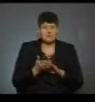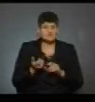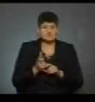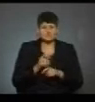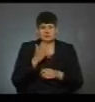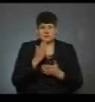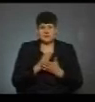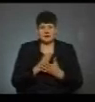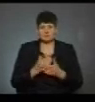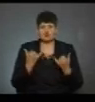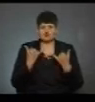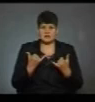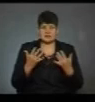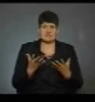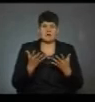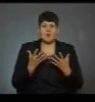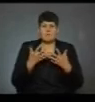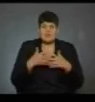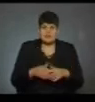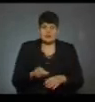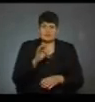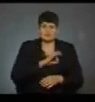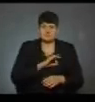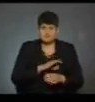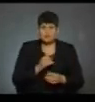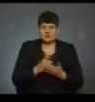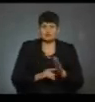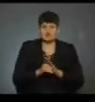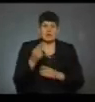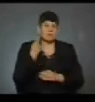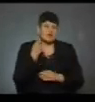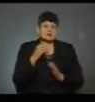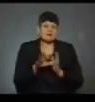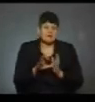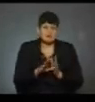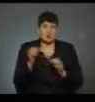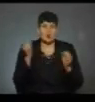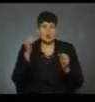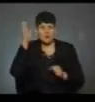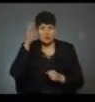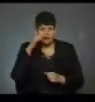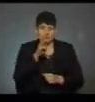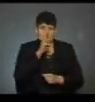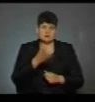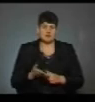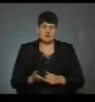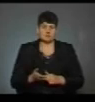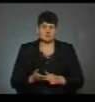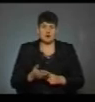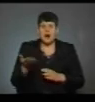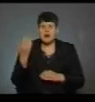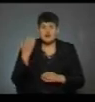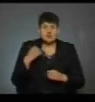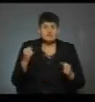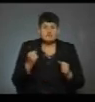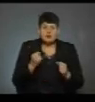таке сучасне обладнання, яке впливає на споживання електроенергії. У нас почали з'являтися борги за електроенергію, за холодну воду і за заробітну плату, чого ми раніше